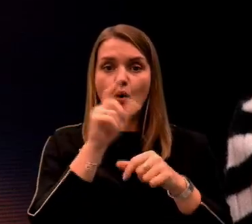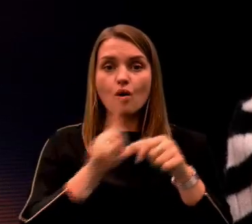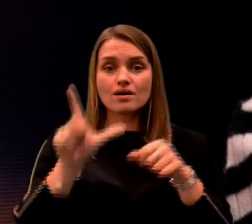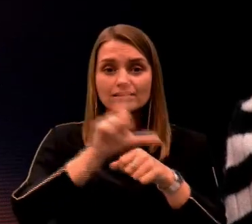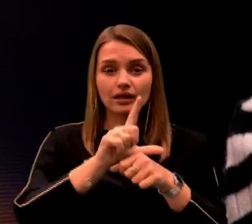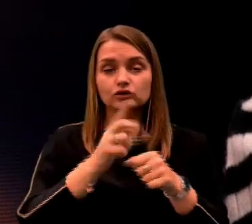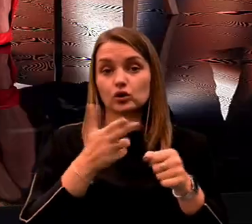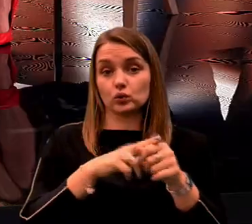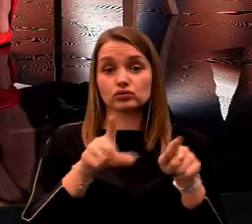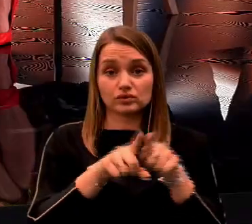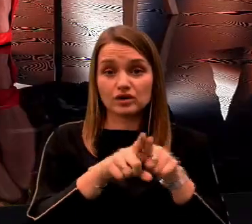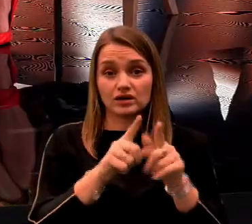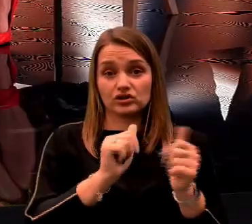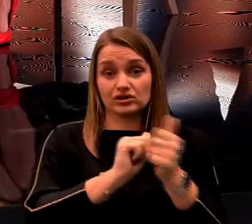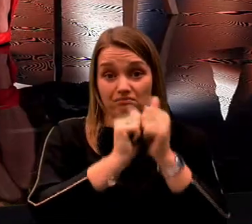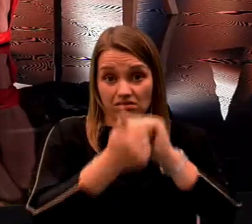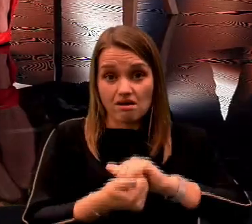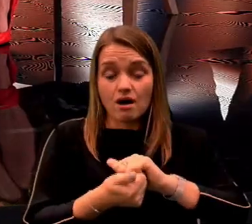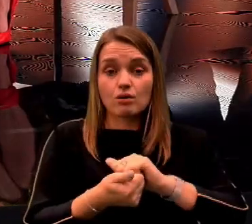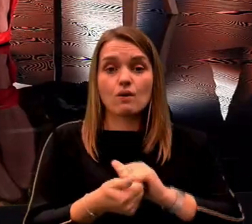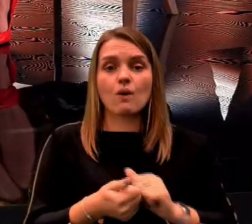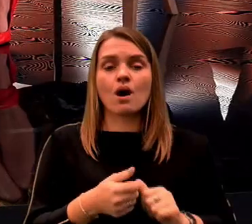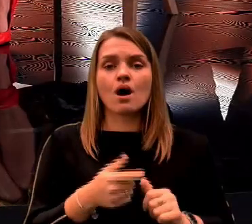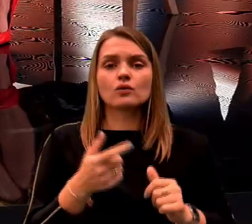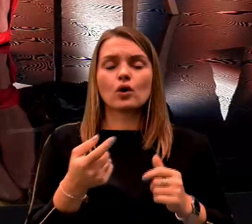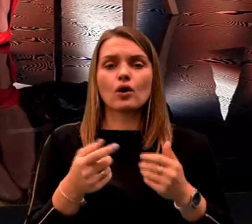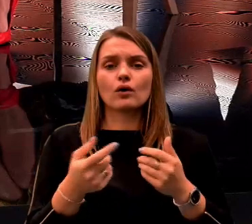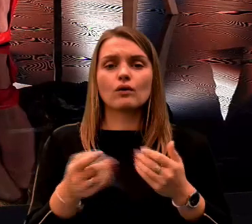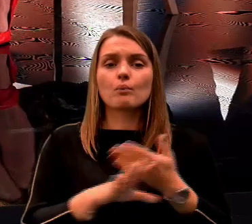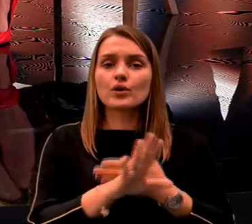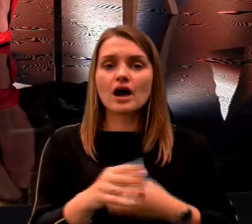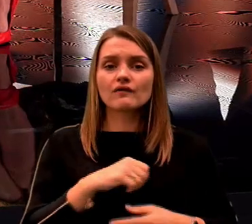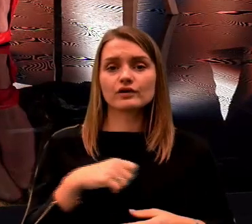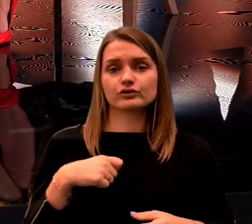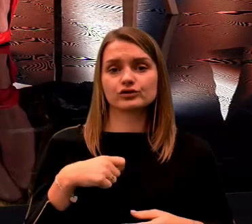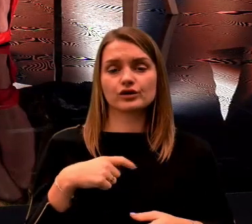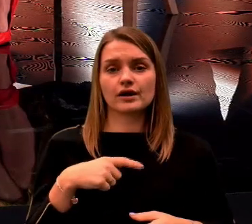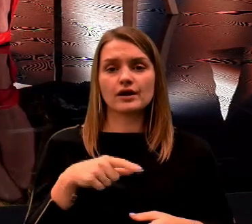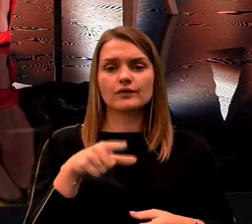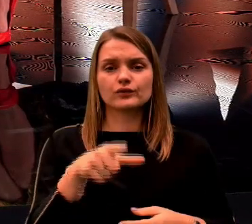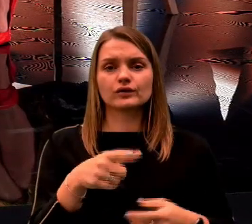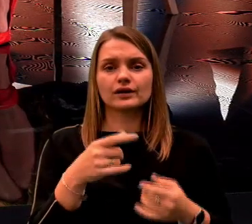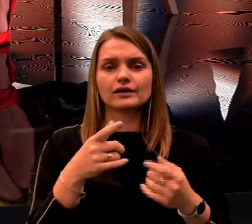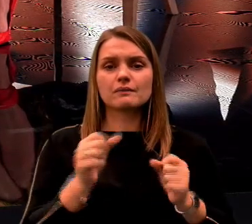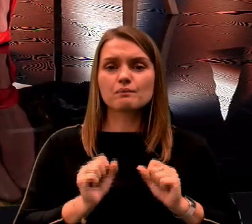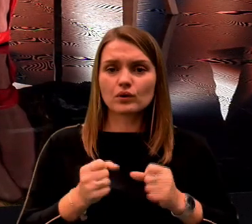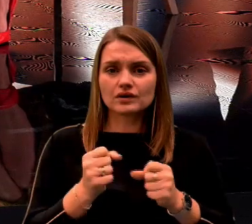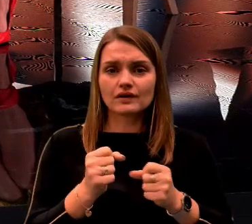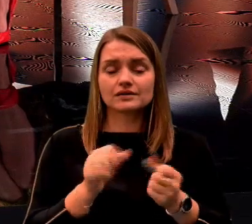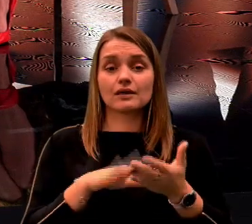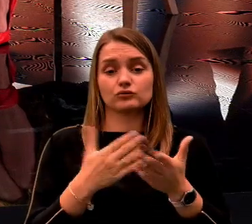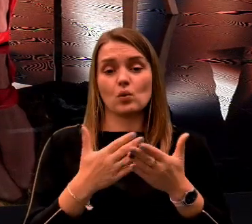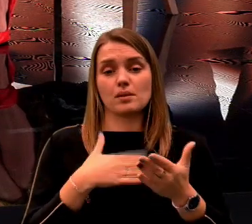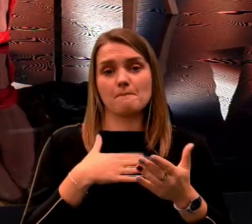bardzo zmieniają, ja myślę, że pojawia się coś takiego jak zupełnie inne motywacje, jak jesteśmy na stołku,